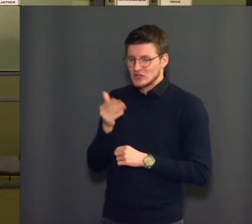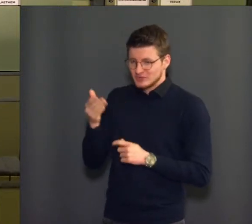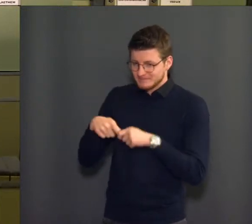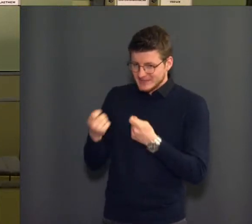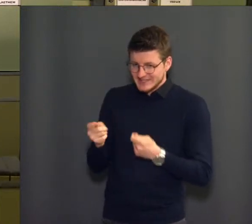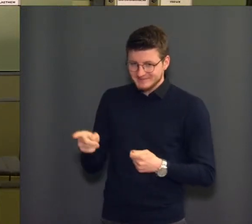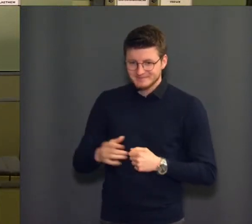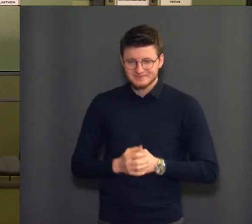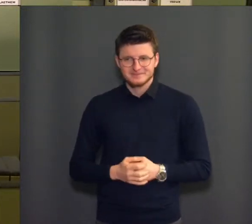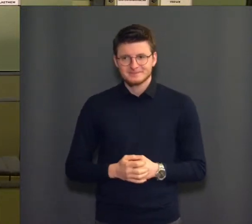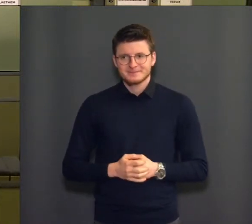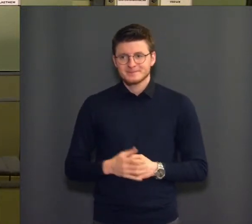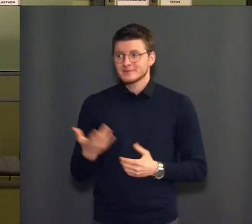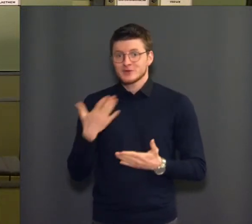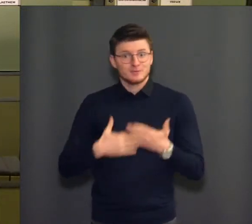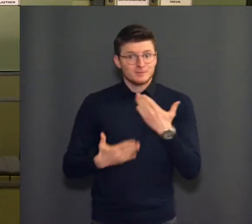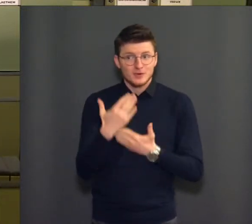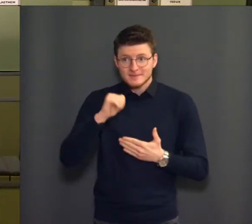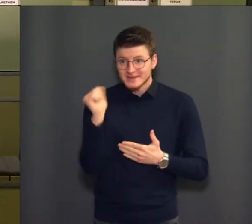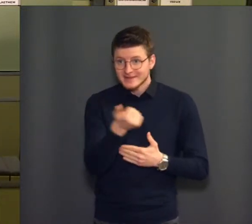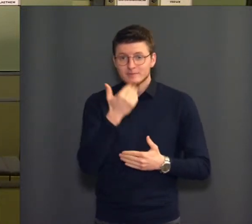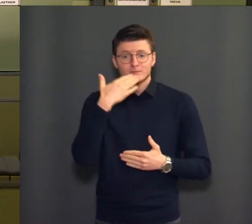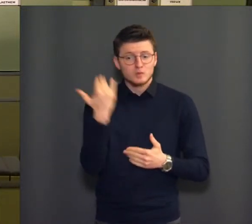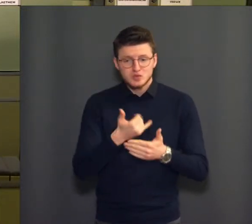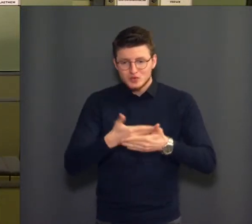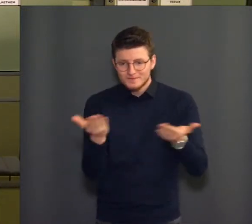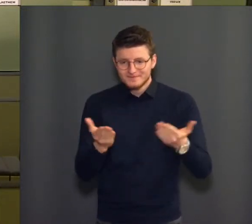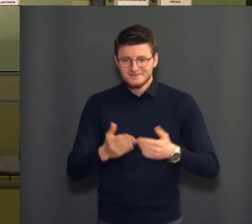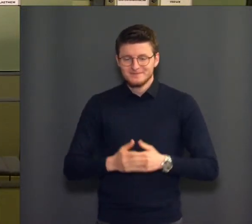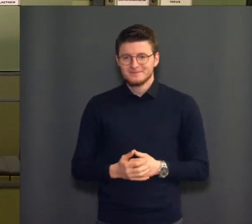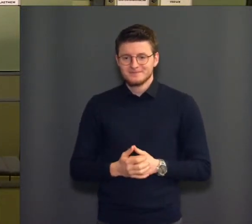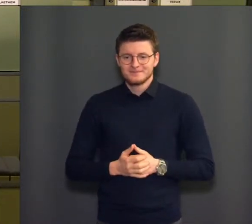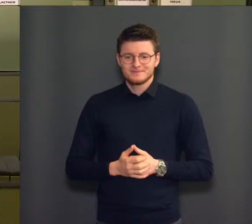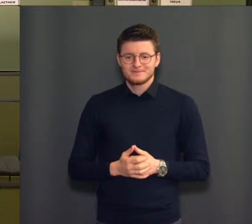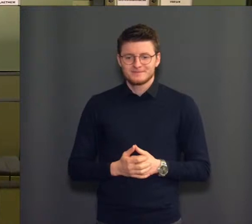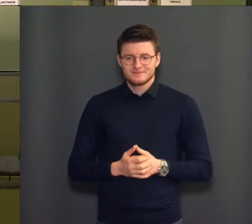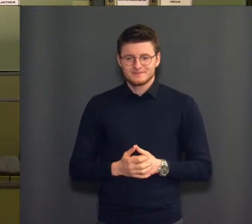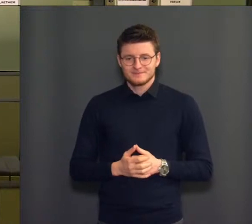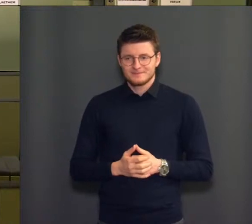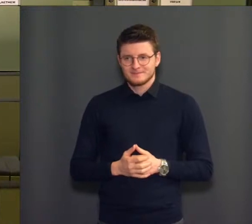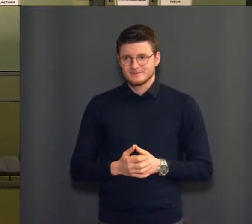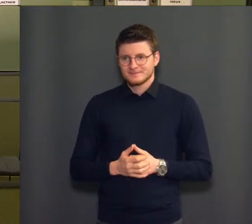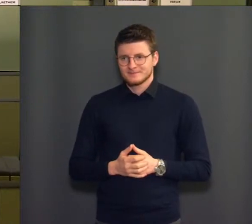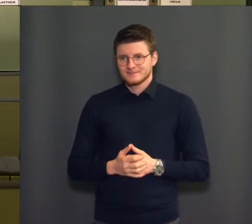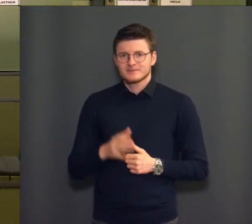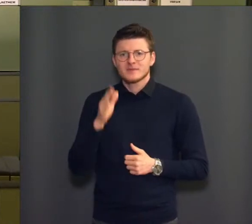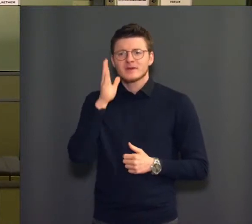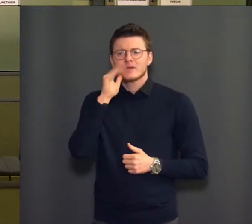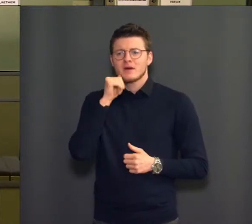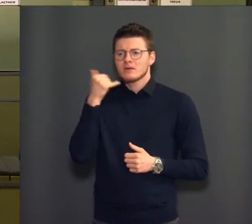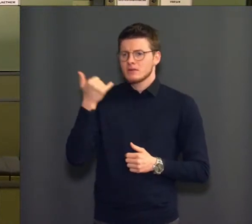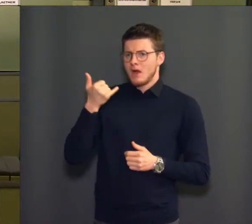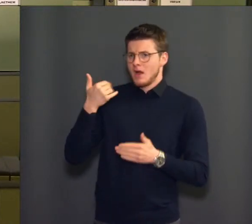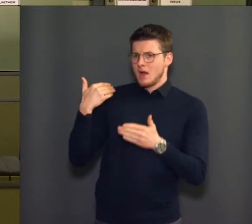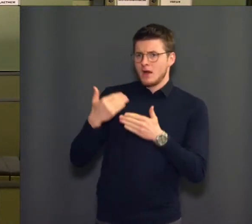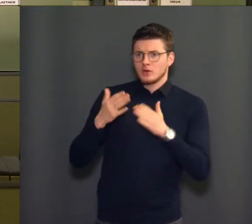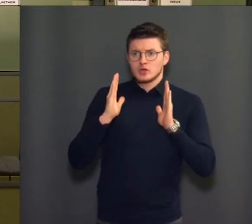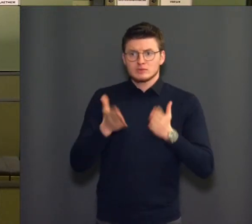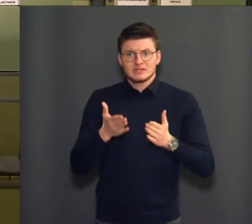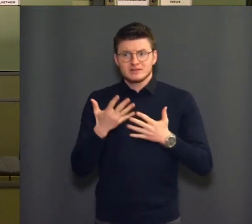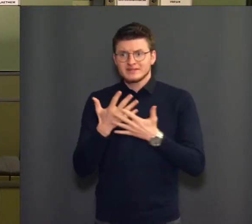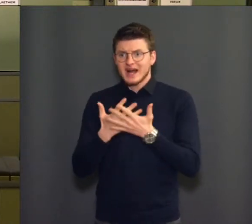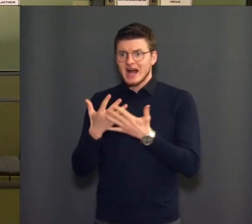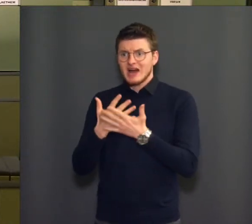Goedemorgen iedereen. Bonjour tout le monde. De positieve trend die de voorbije dagen aan het ontkiemen was, zet